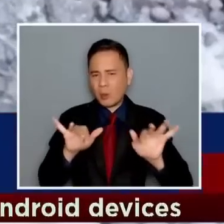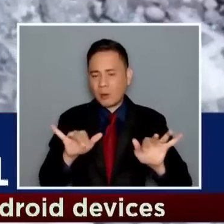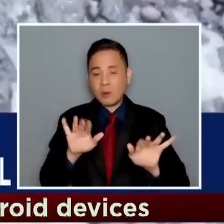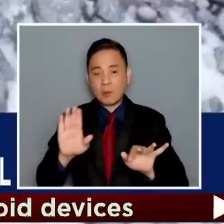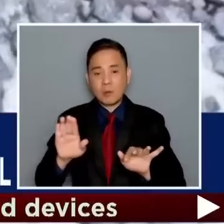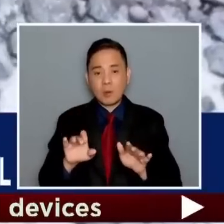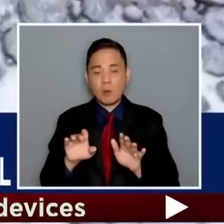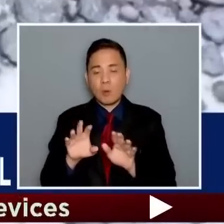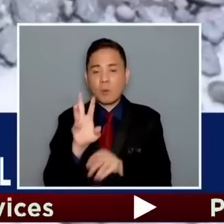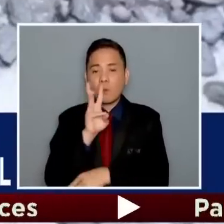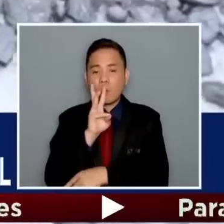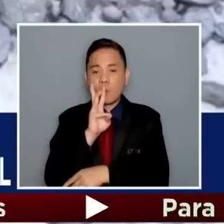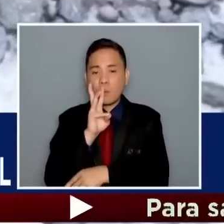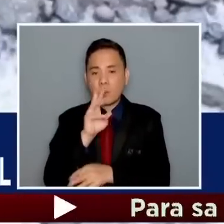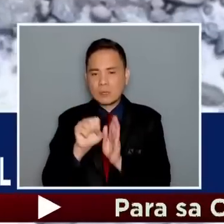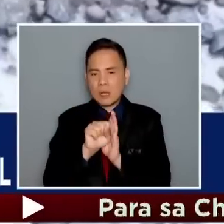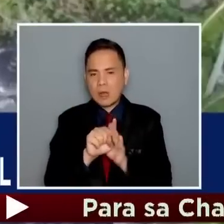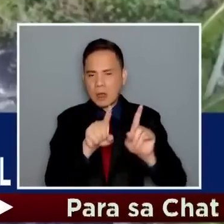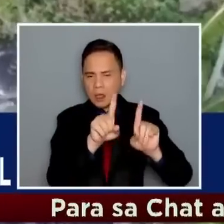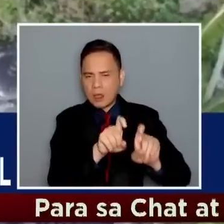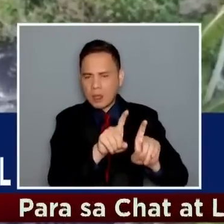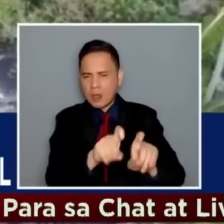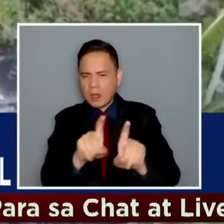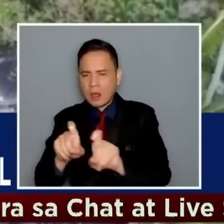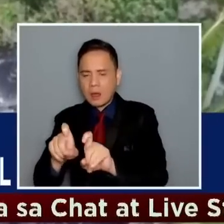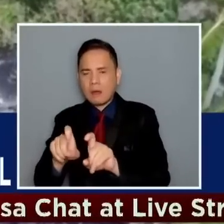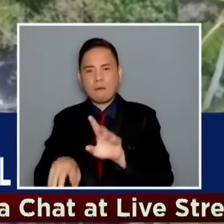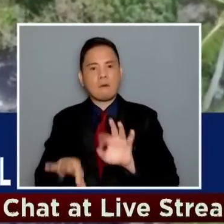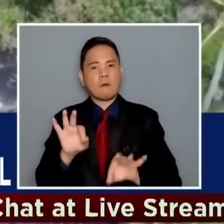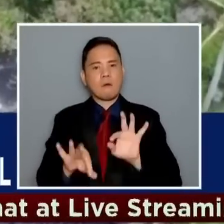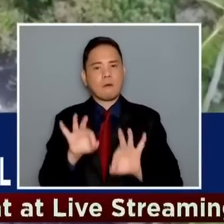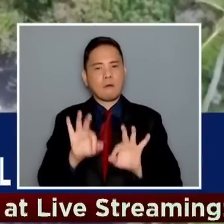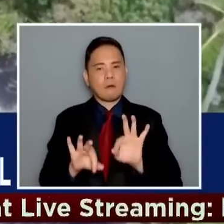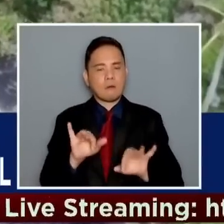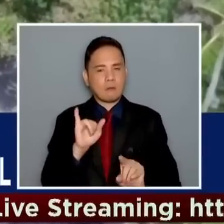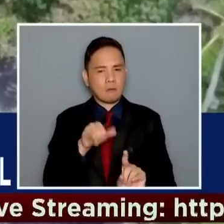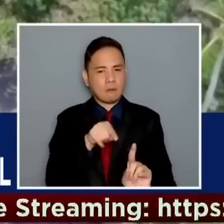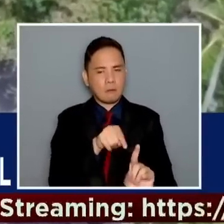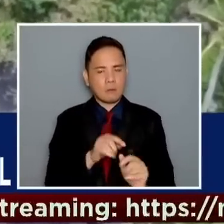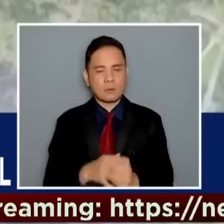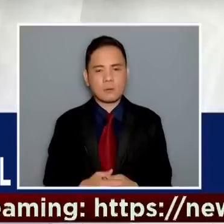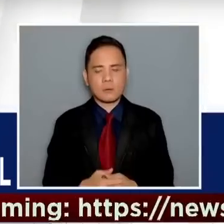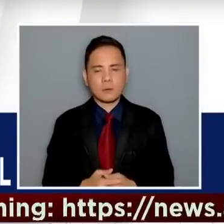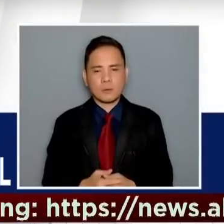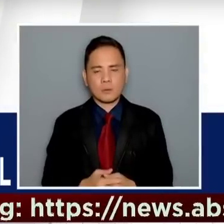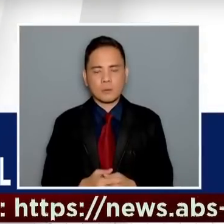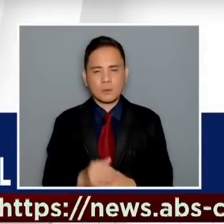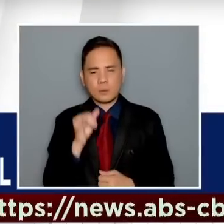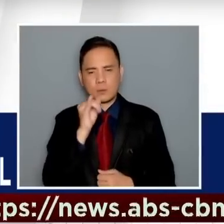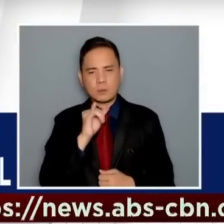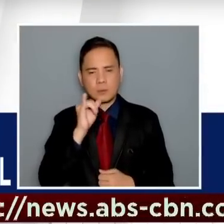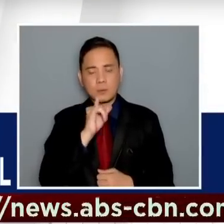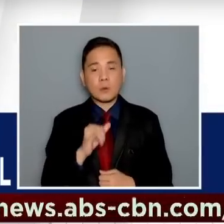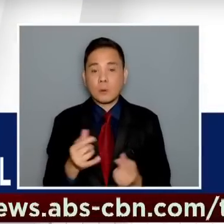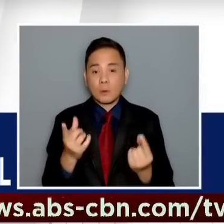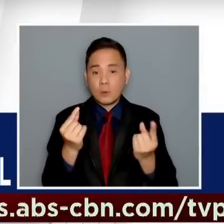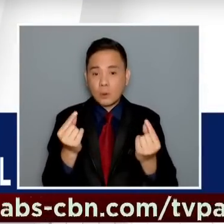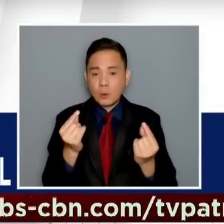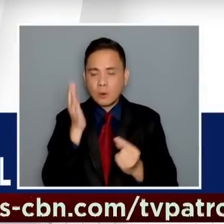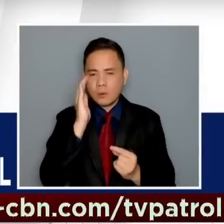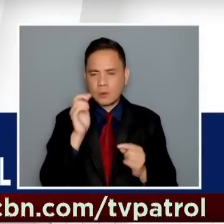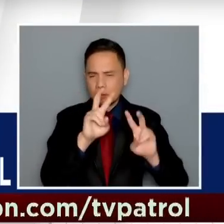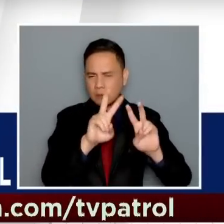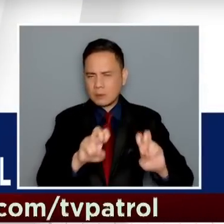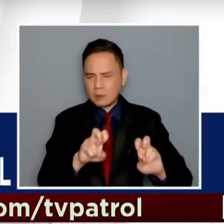water sample mula sa mga lugar na inabot ng tumagas na langis. patuloy sila magsasagawa ng pagsusuri sa